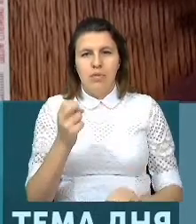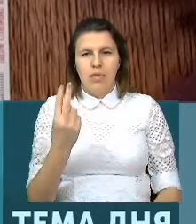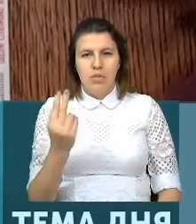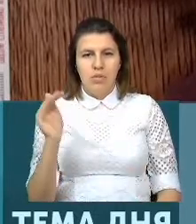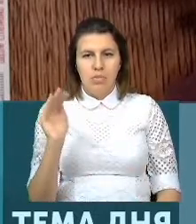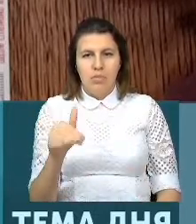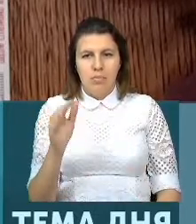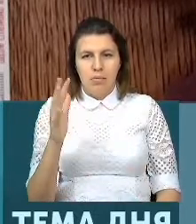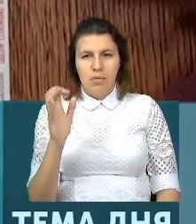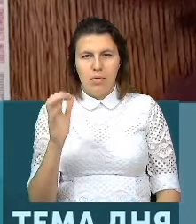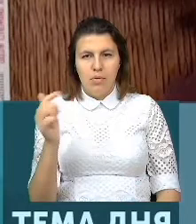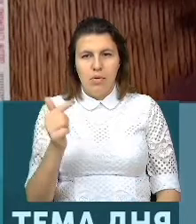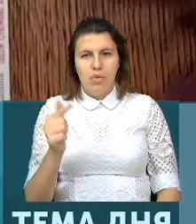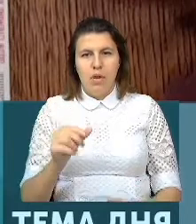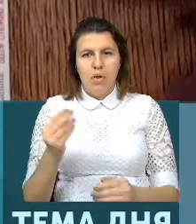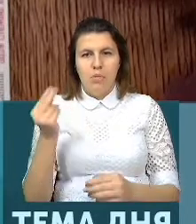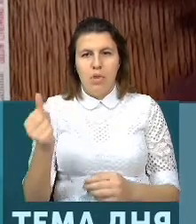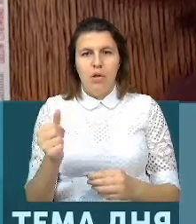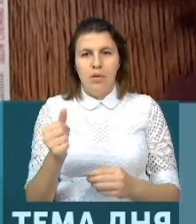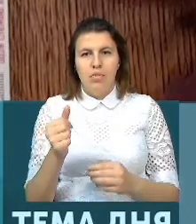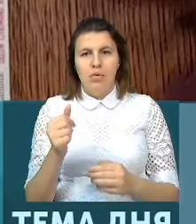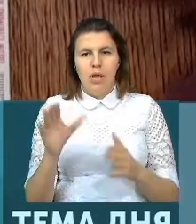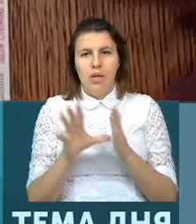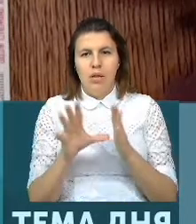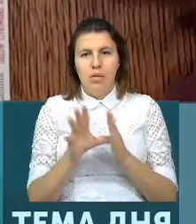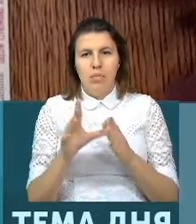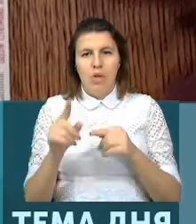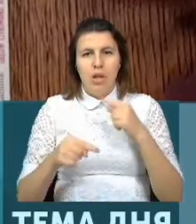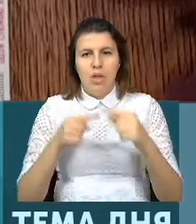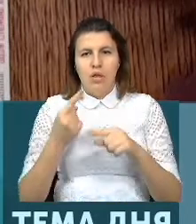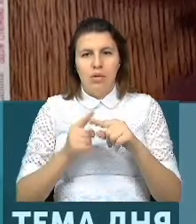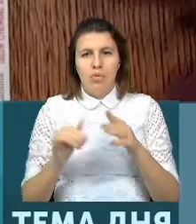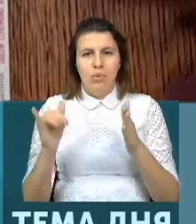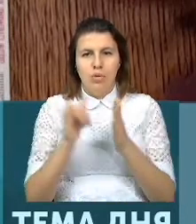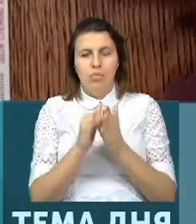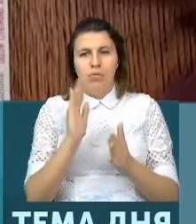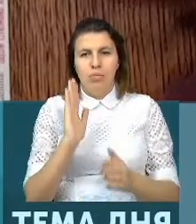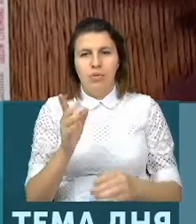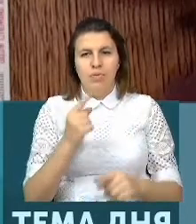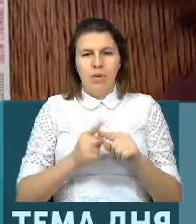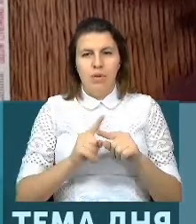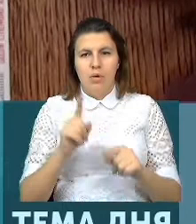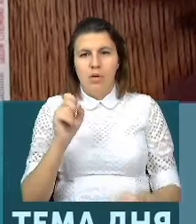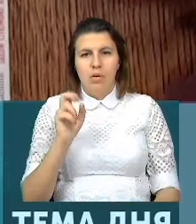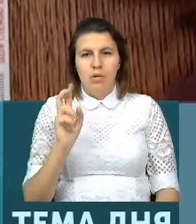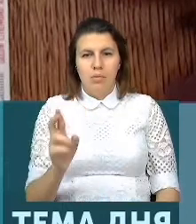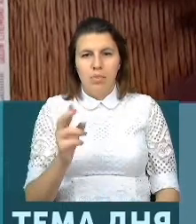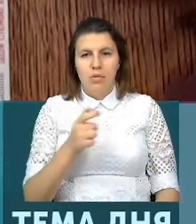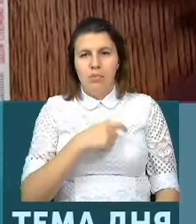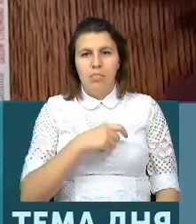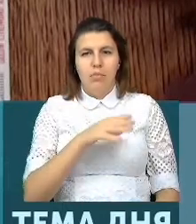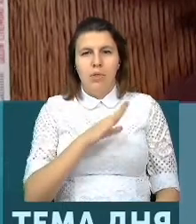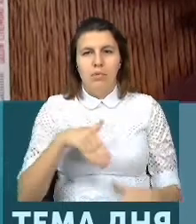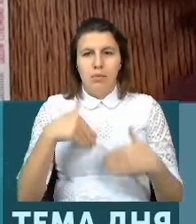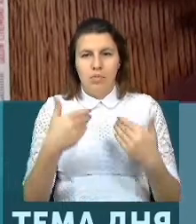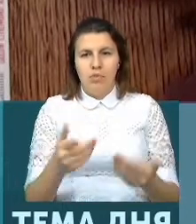оплату электроэнергии по электроприборам, которые будут установлены в этом хате. Депутатами было предложено, чтобы все-таки юридически